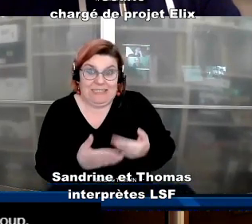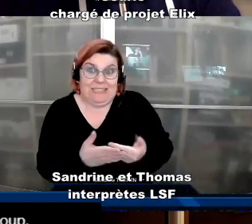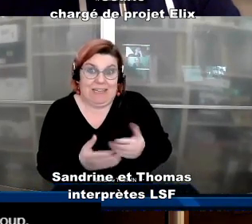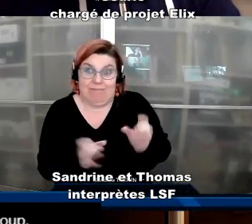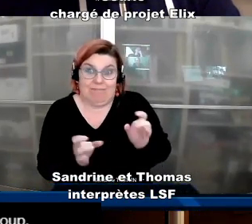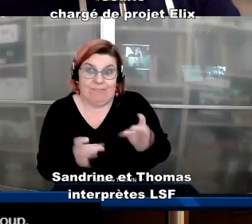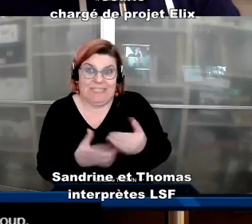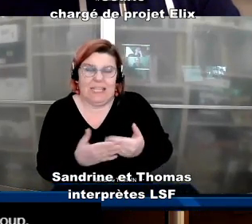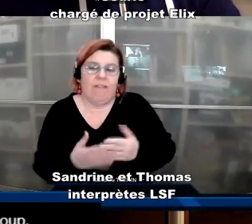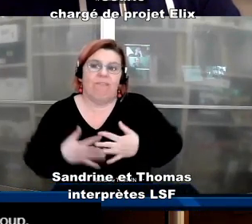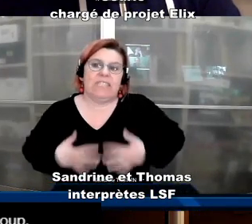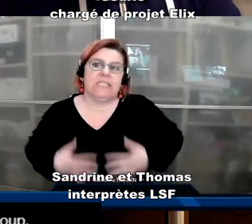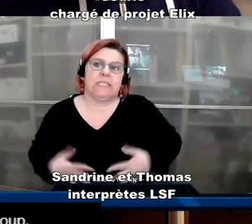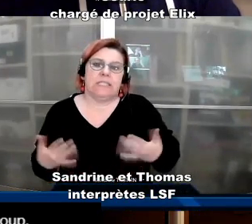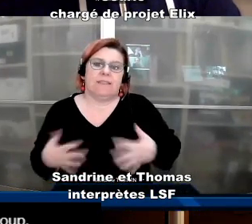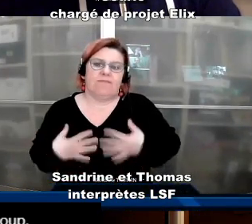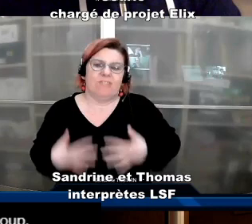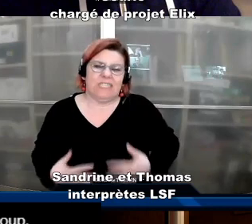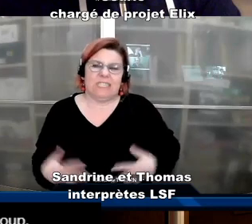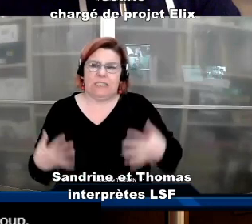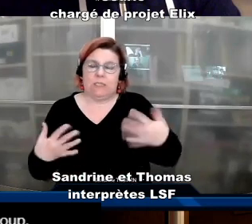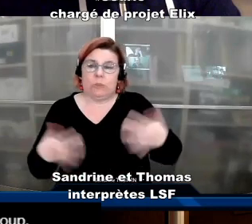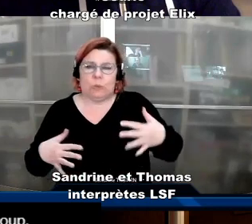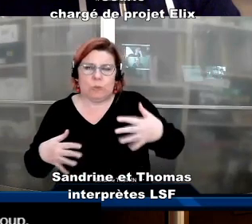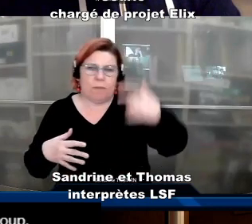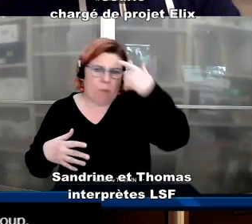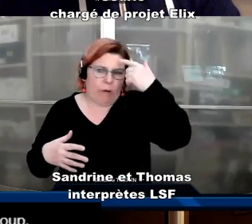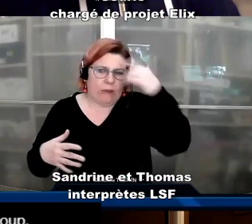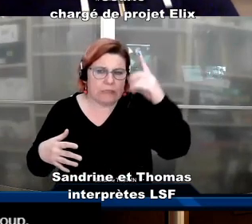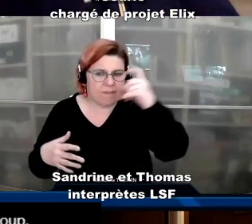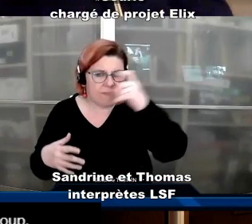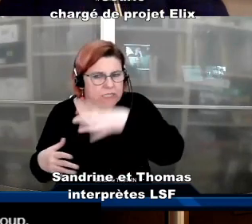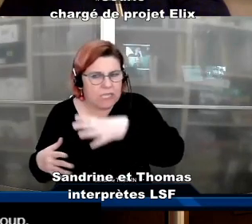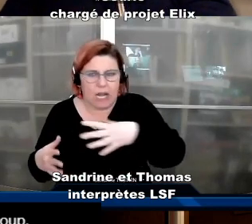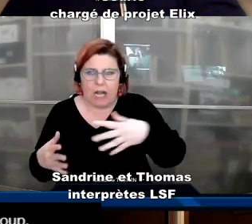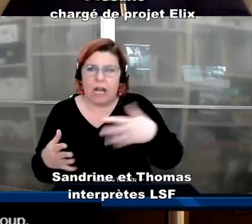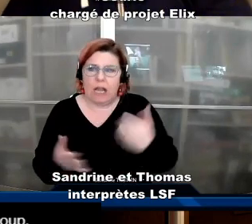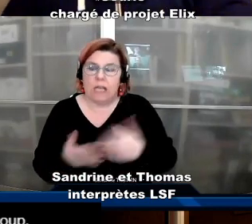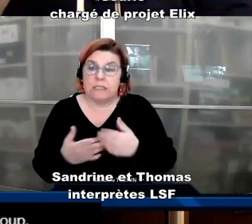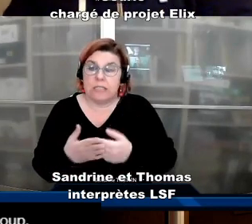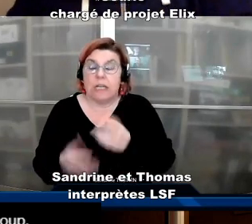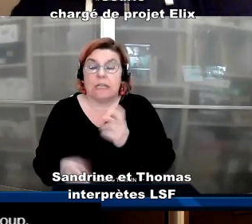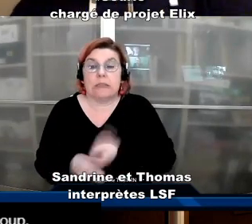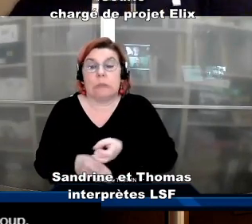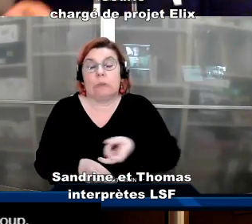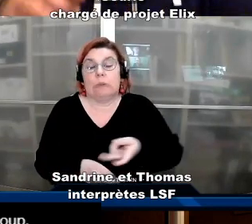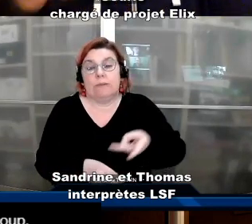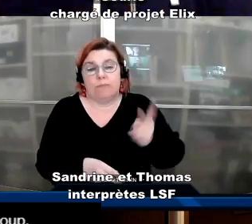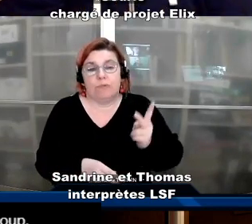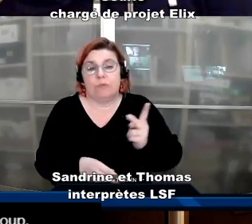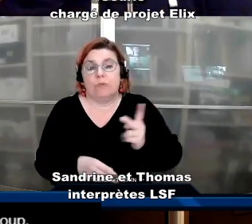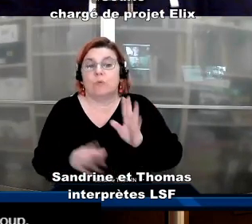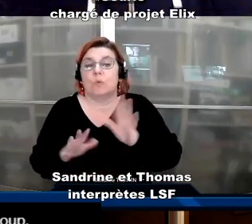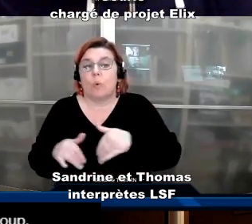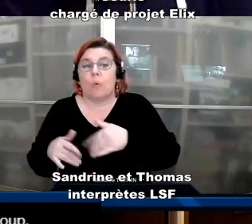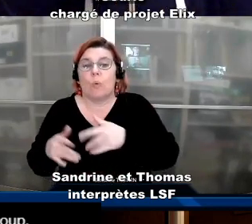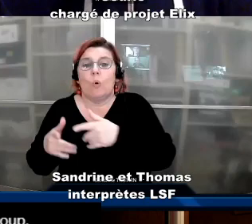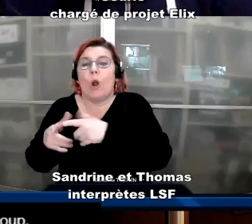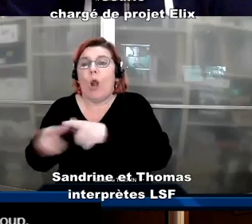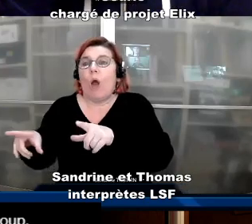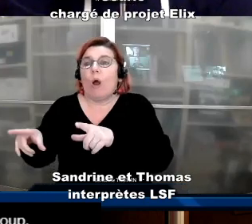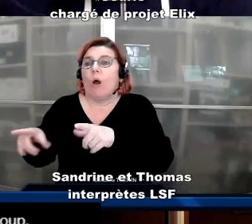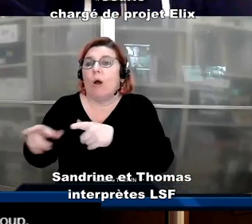c'est physique. C'est physique, c'est difficile mentalement, c'est beaucoup plus dur que d'apprendre une langue